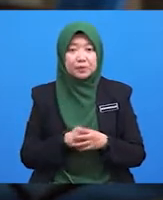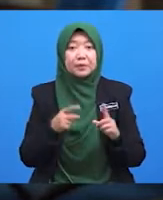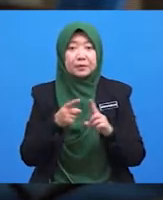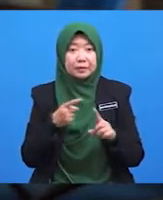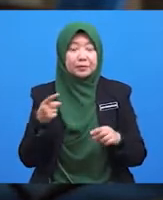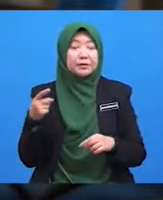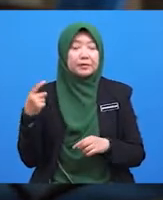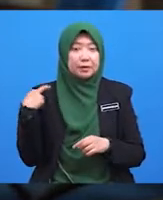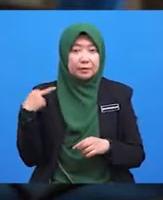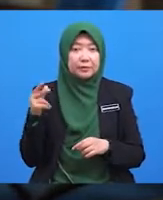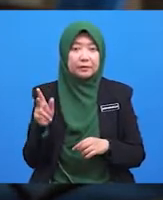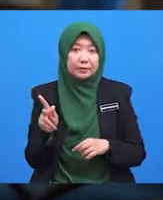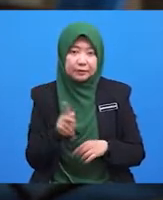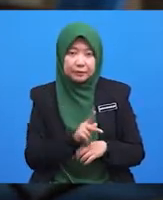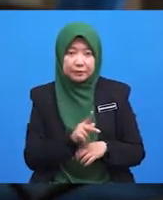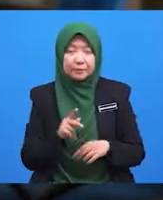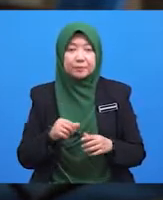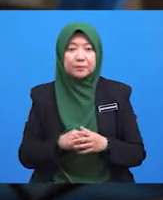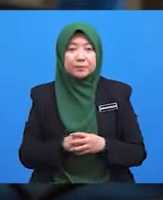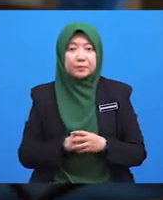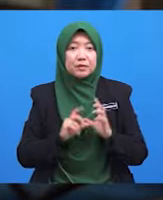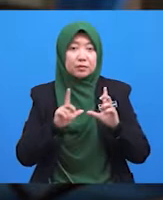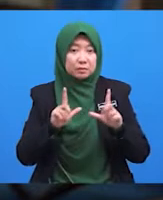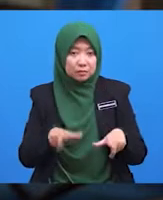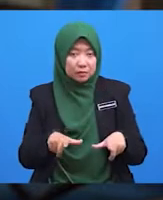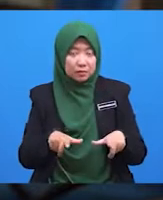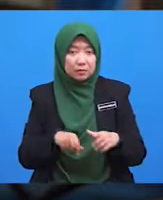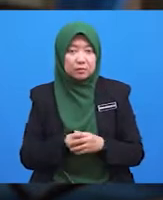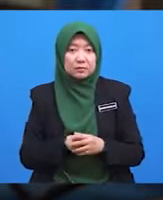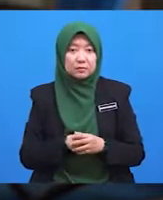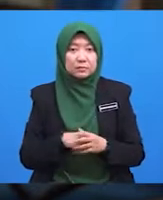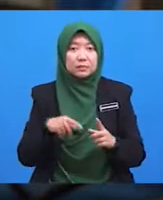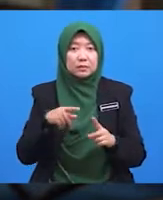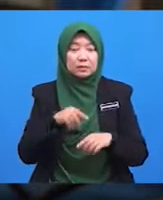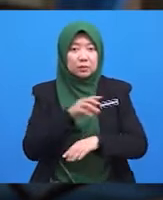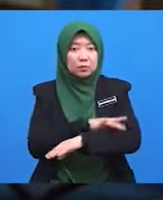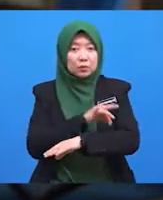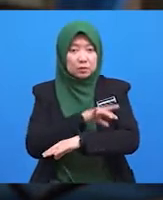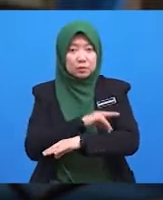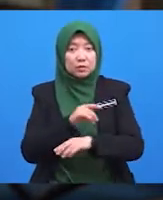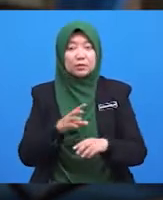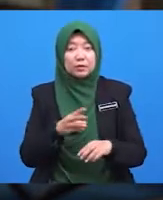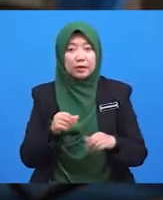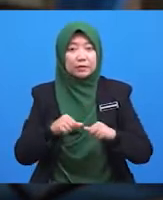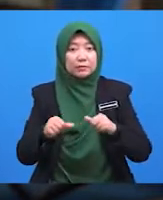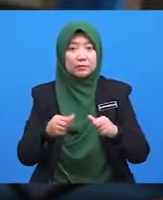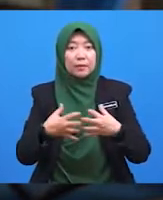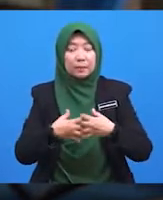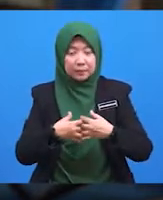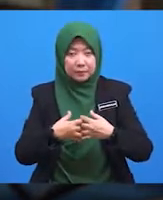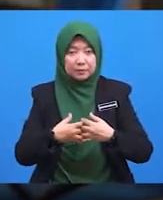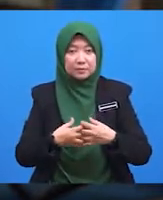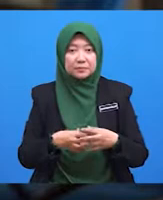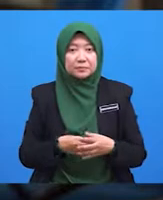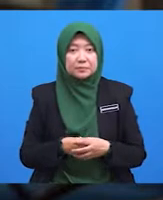bahagian kaki kiri, letakkan ventus kepada kulit dan aktifkan mesin